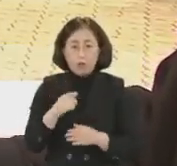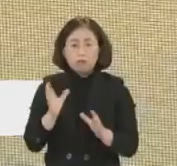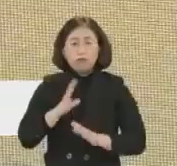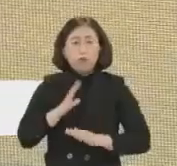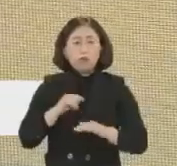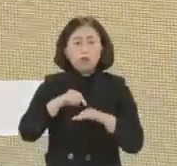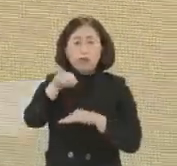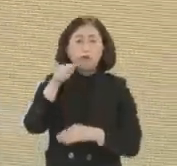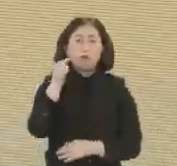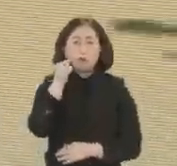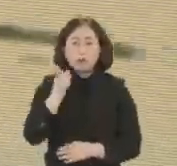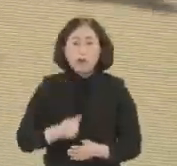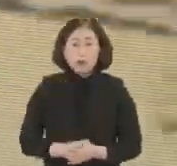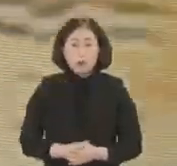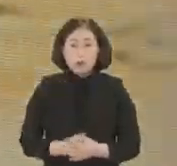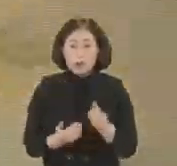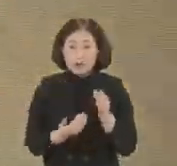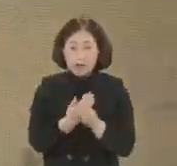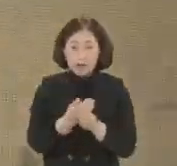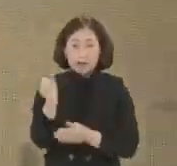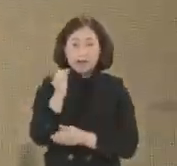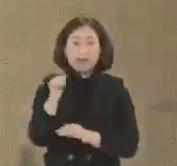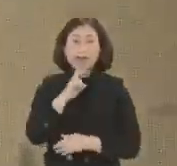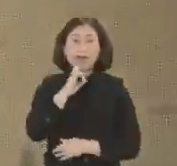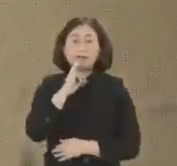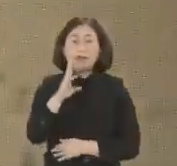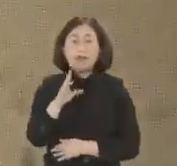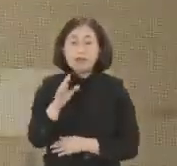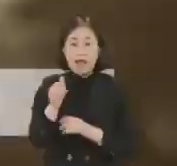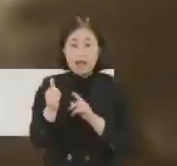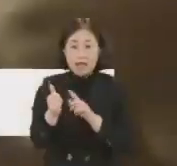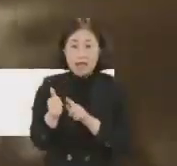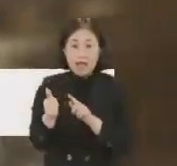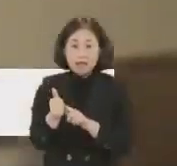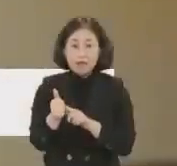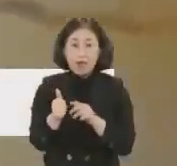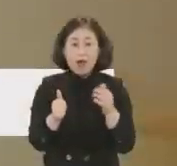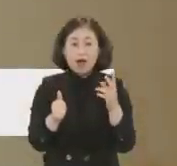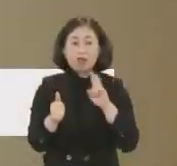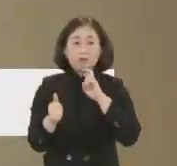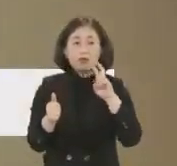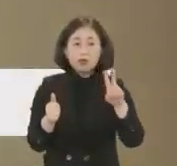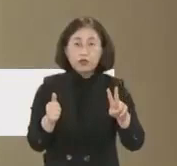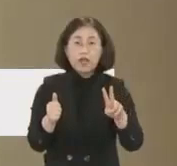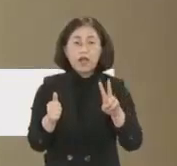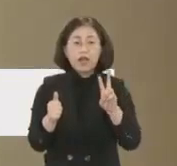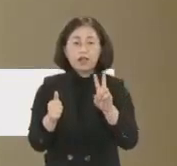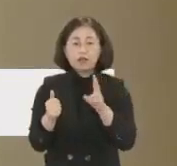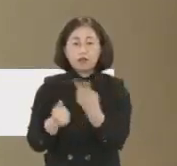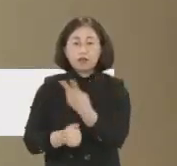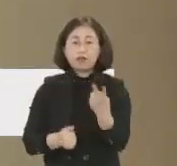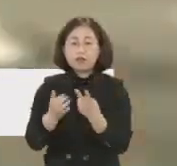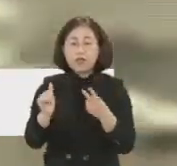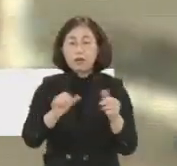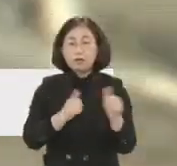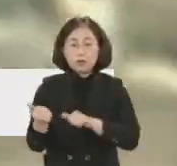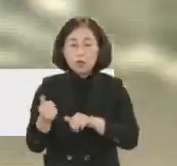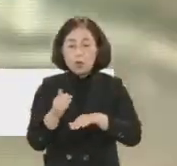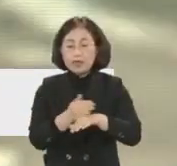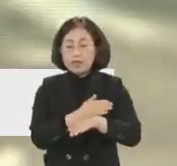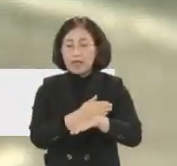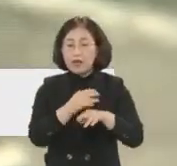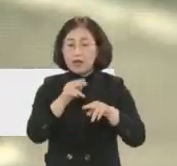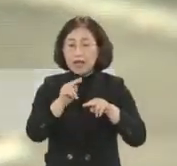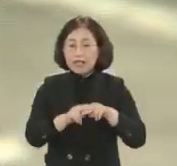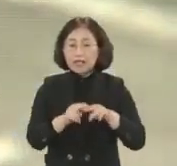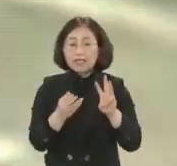못하고. 이 사고로 운전자 24살 A씨와 동승자인 22살 B씨가 숨지고 뒷좌석 3명은 병원